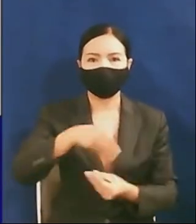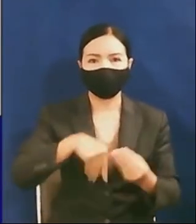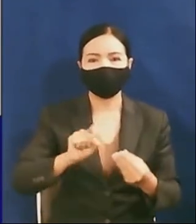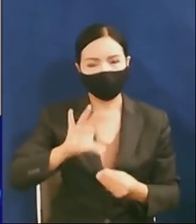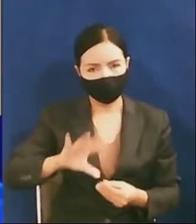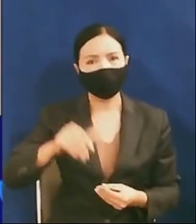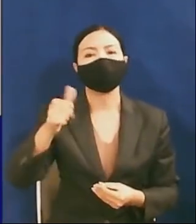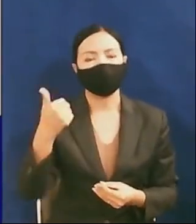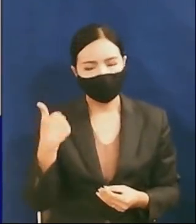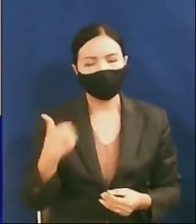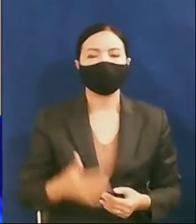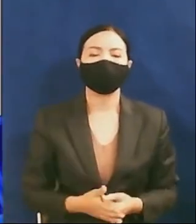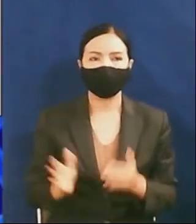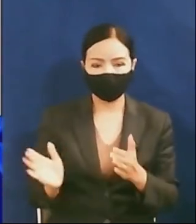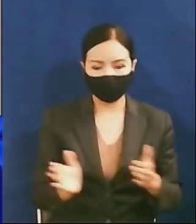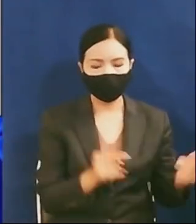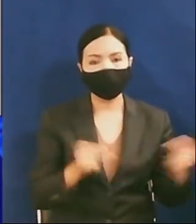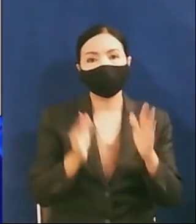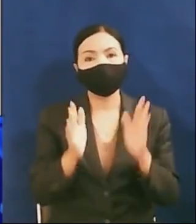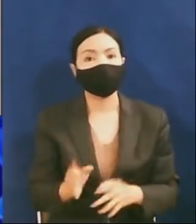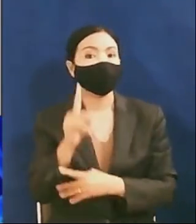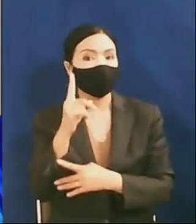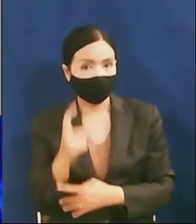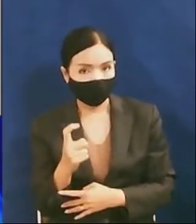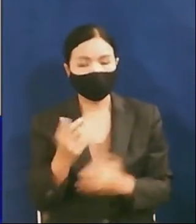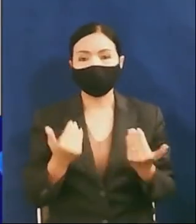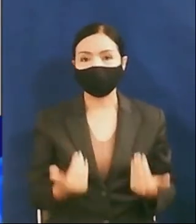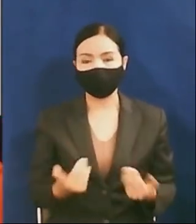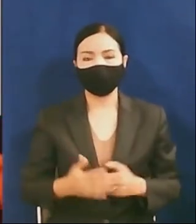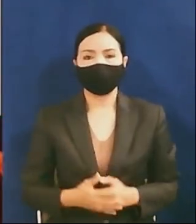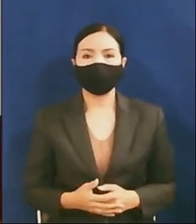ครับรายละเอียดของผู้เสียชีวิตนะครับ